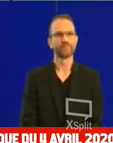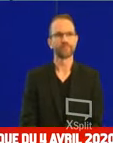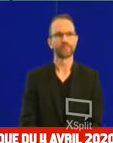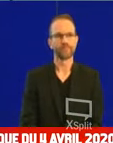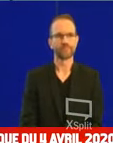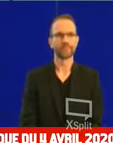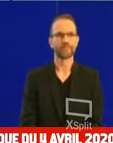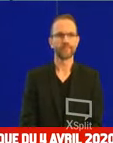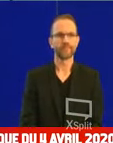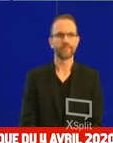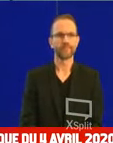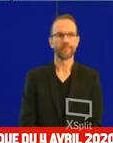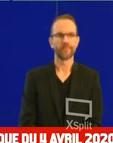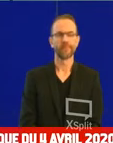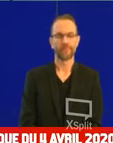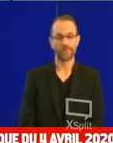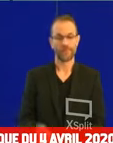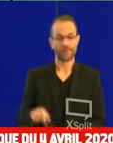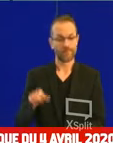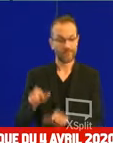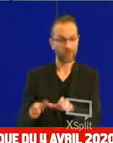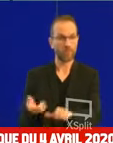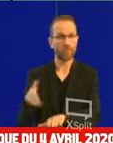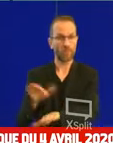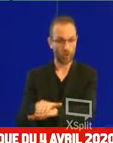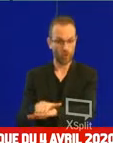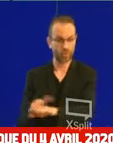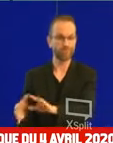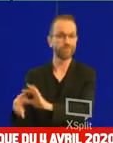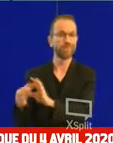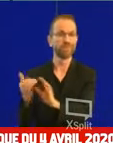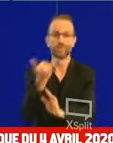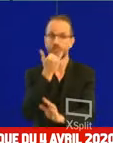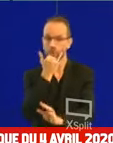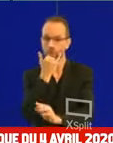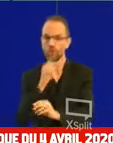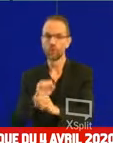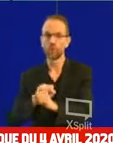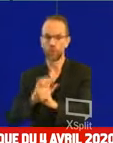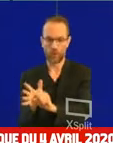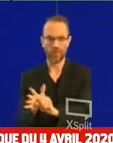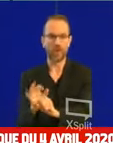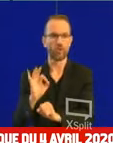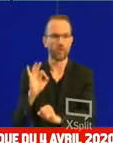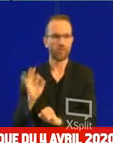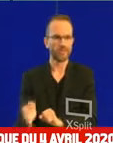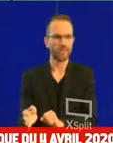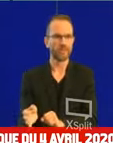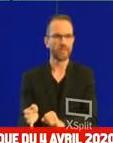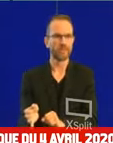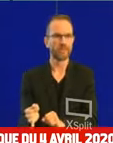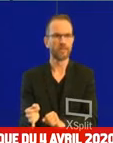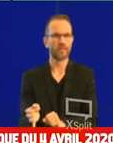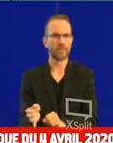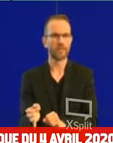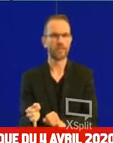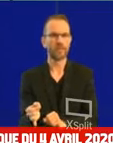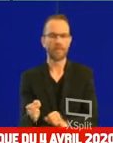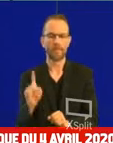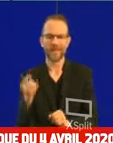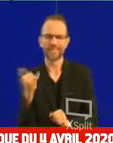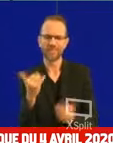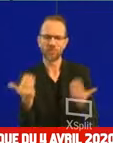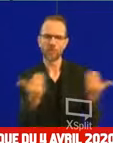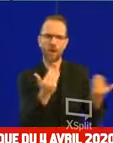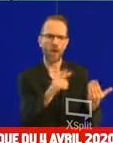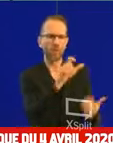cette épidémie par rapport à aux décès qui se produisent évidemment naturellement dans notre société